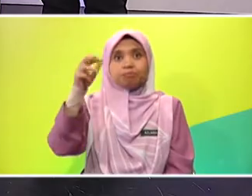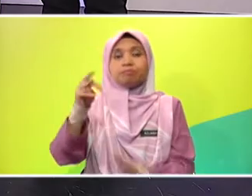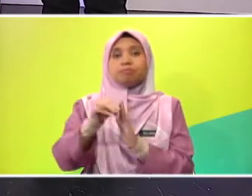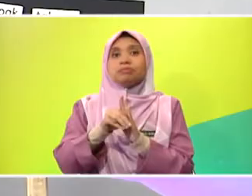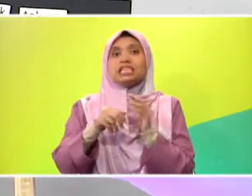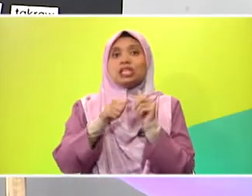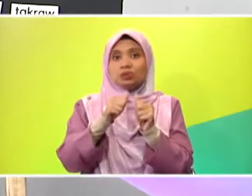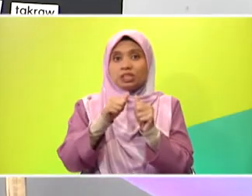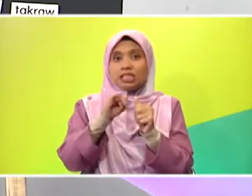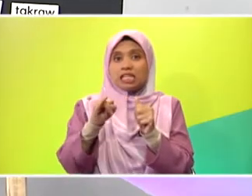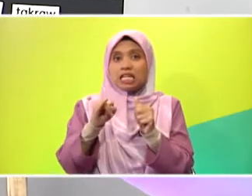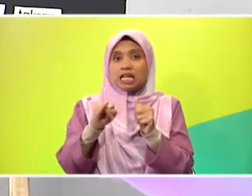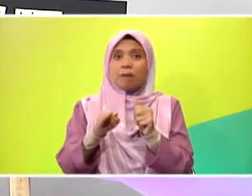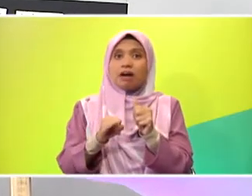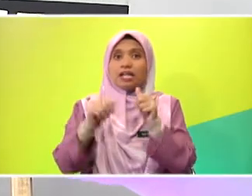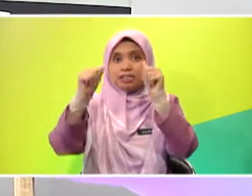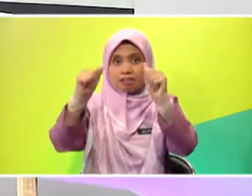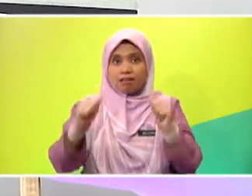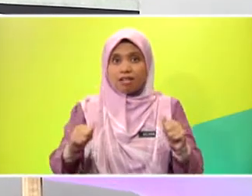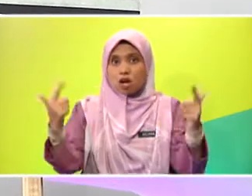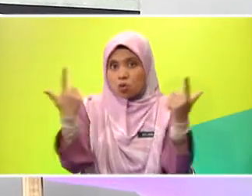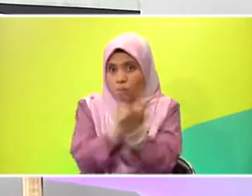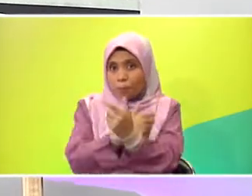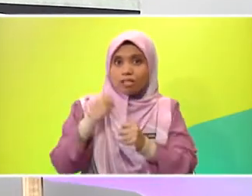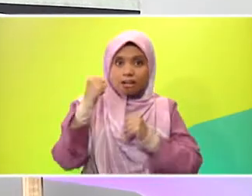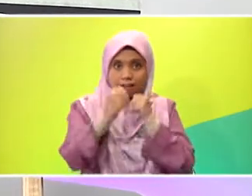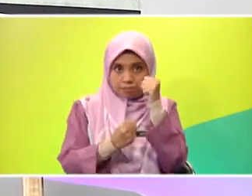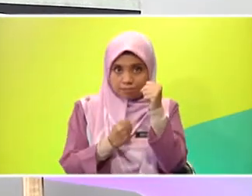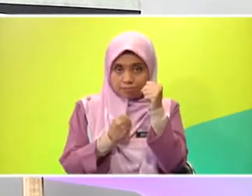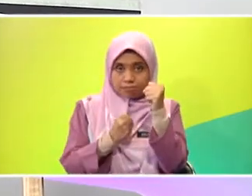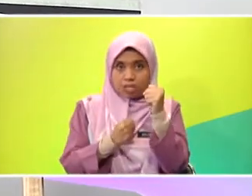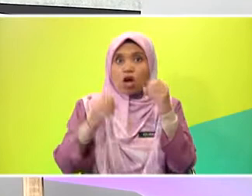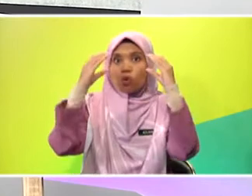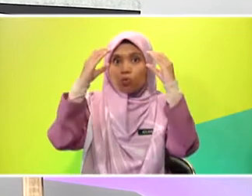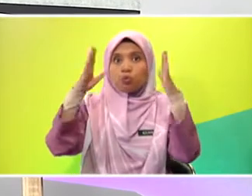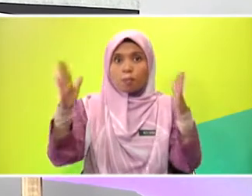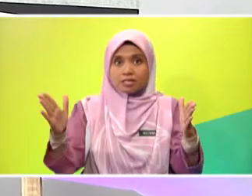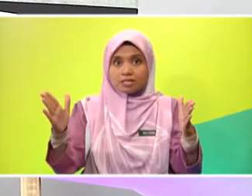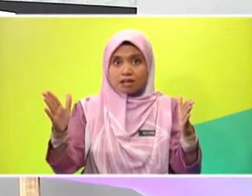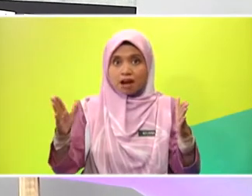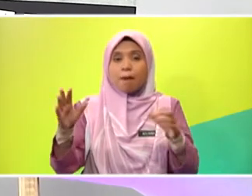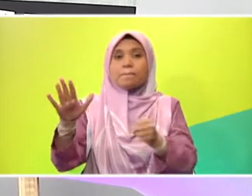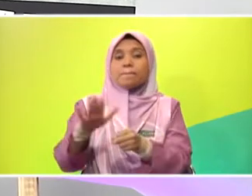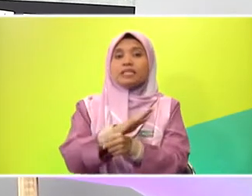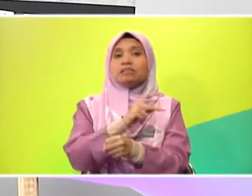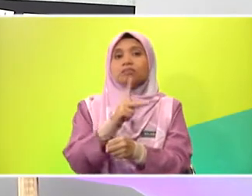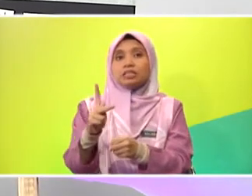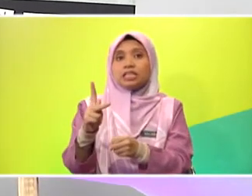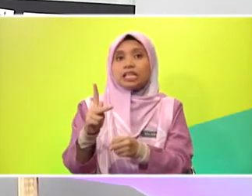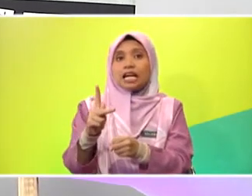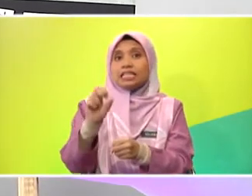lomba lari betul yang kedua yang kedua guru besar menyempurnakan